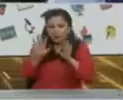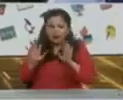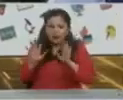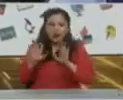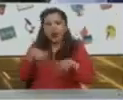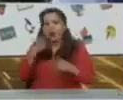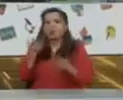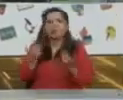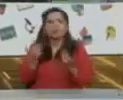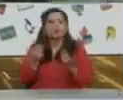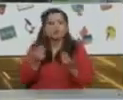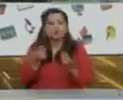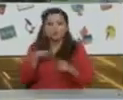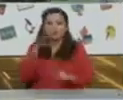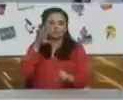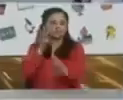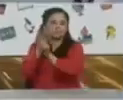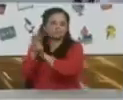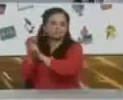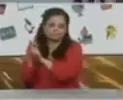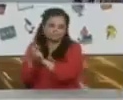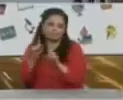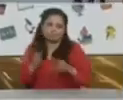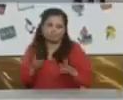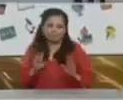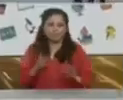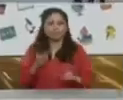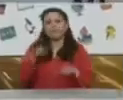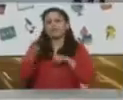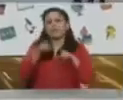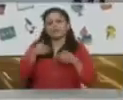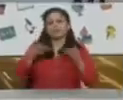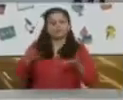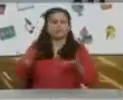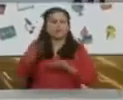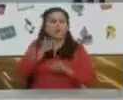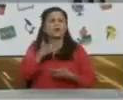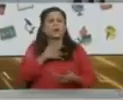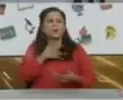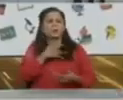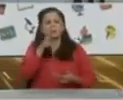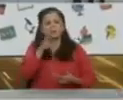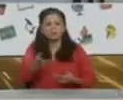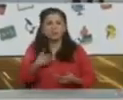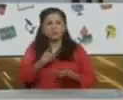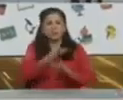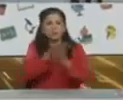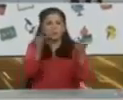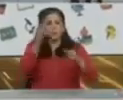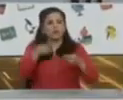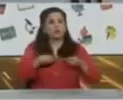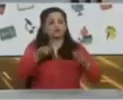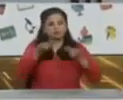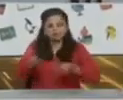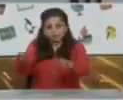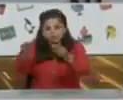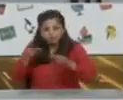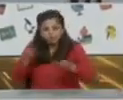हमें आइडेंटिफाई करना चाहिए। जैसे हमारे यहां कहा जाता है जन सेवा ही प्रभु सेवा